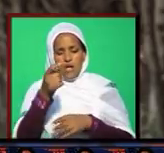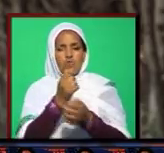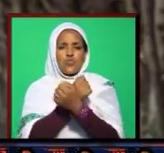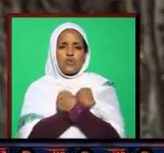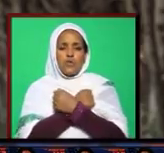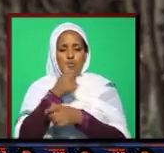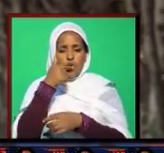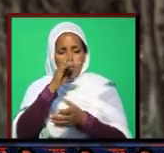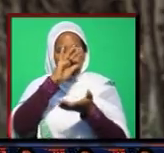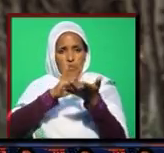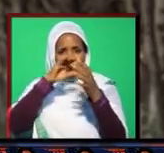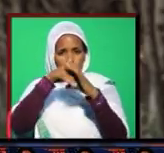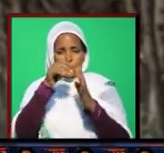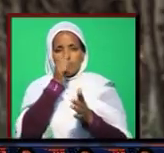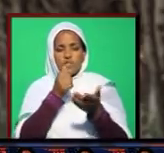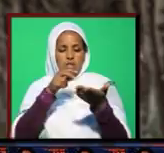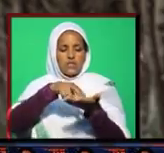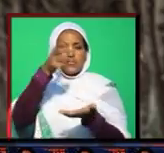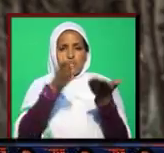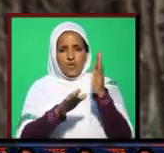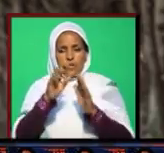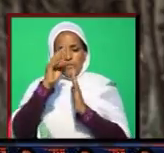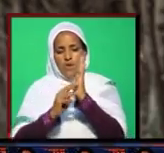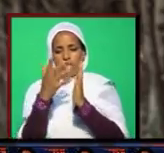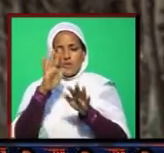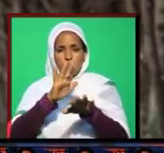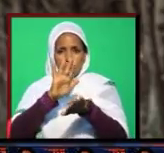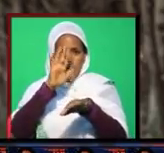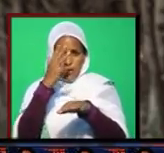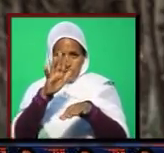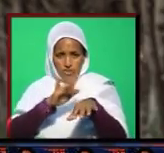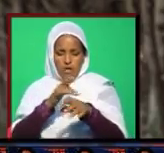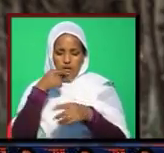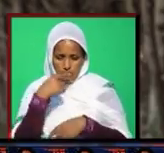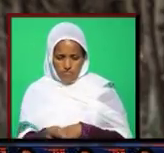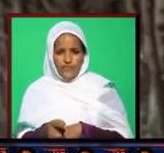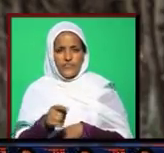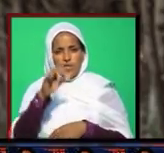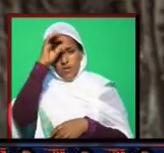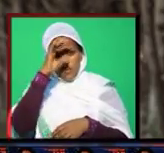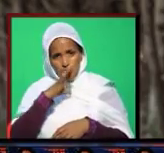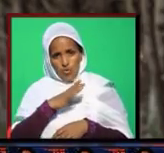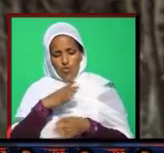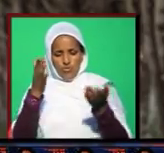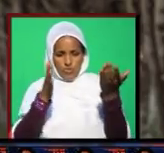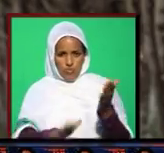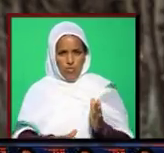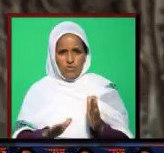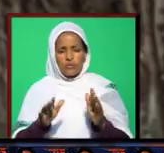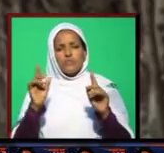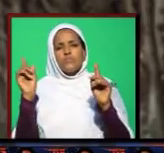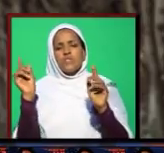በምዕራፍ 15 ነግሯቸዋል። ምዕራፍ 15 በአጠቃላይ ሰው ሲሞት ምን አይነት እንዴት እንደሚሞት እንዴት